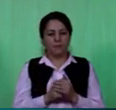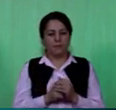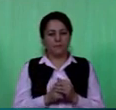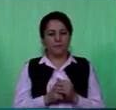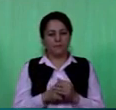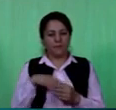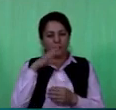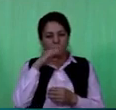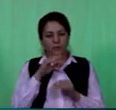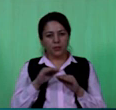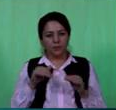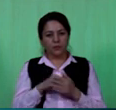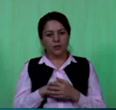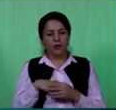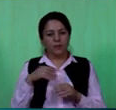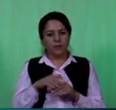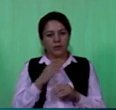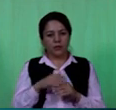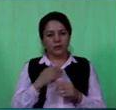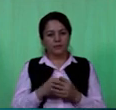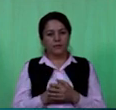успели ребята молодцы